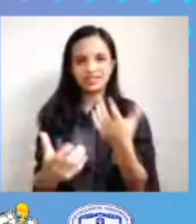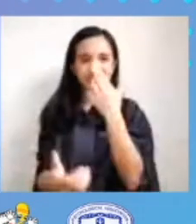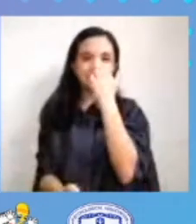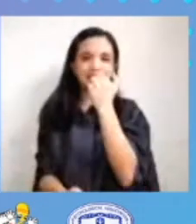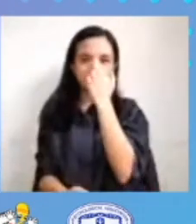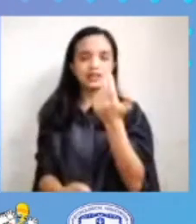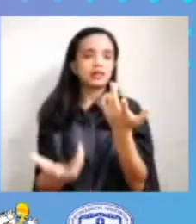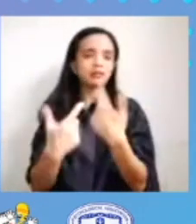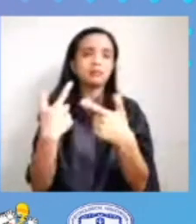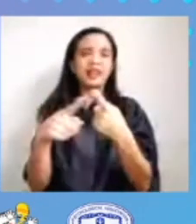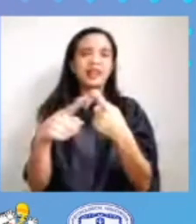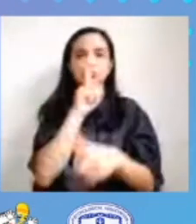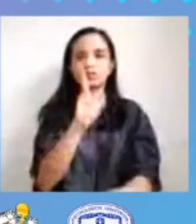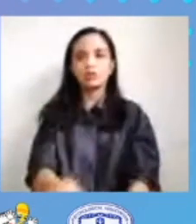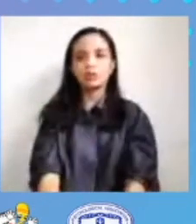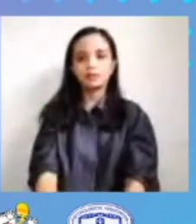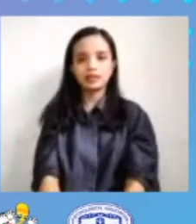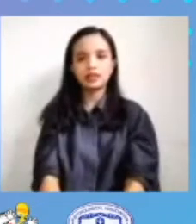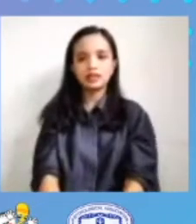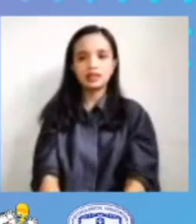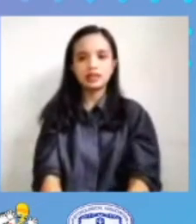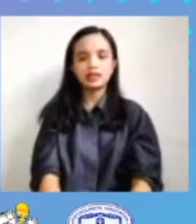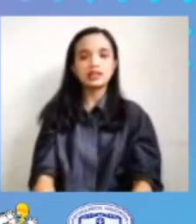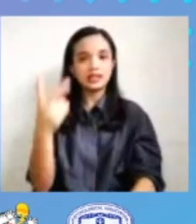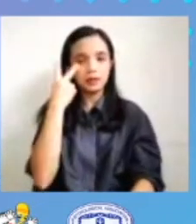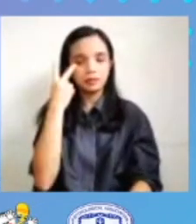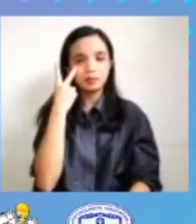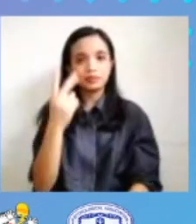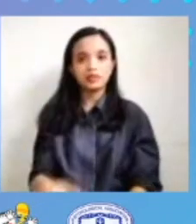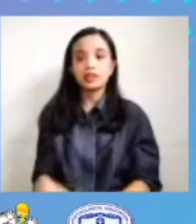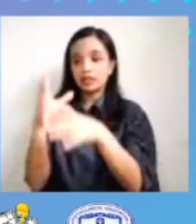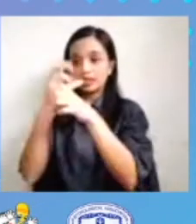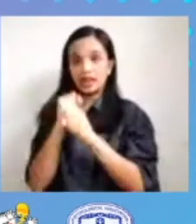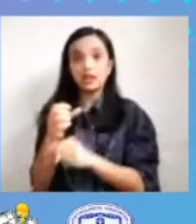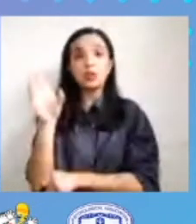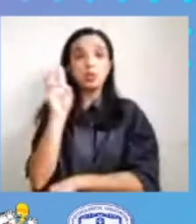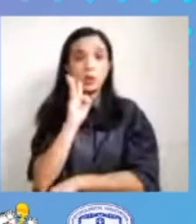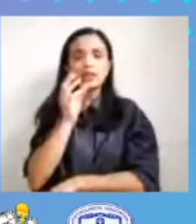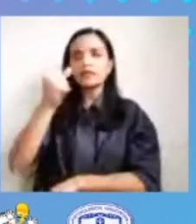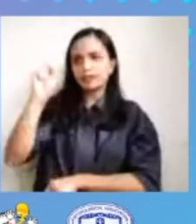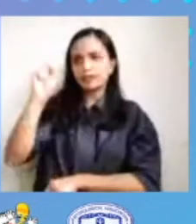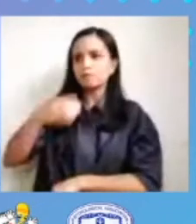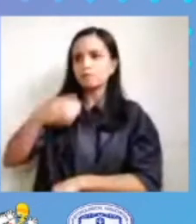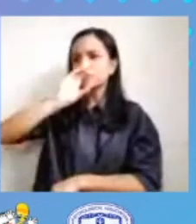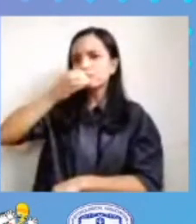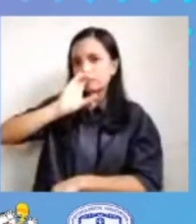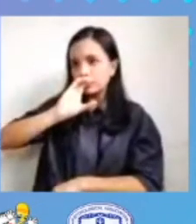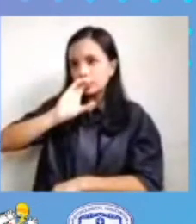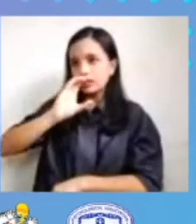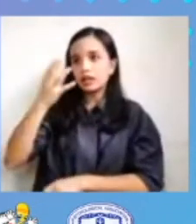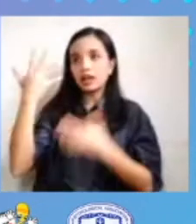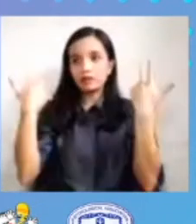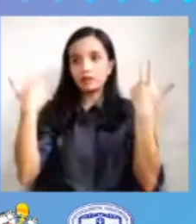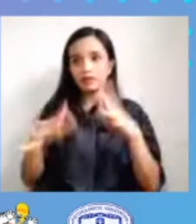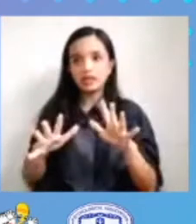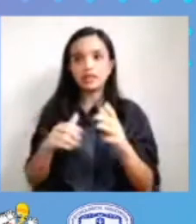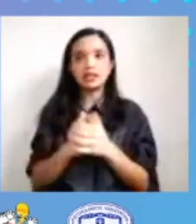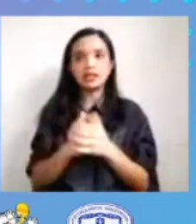ka, may lagi ka nakikita. It becomes a constant reminder that this is what I'm going to be like. Kaya kung mapapansin natin, yung mga